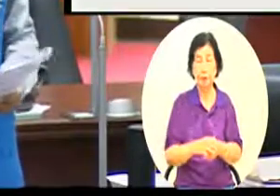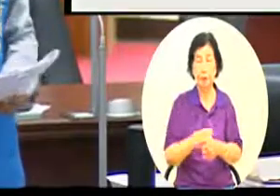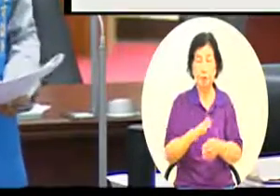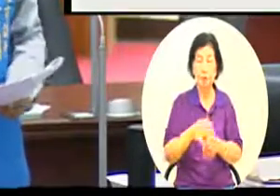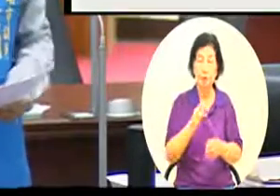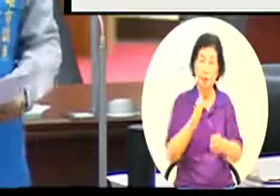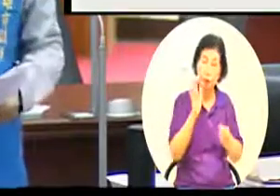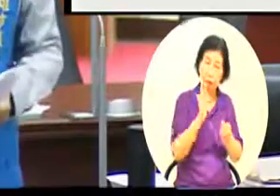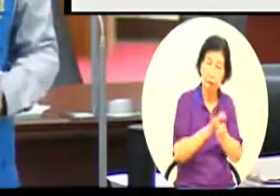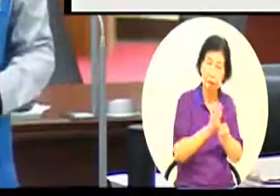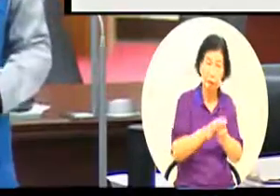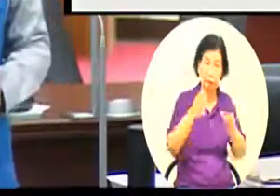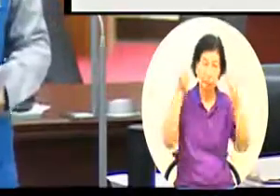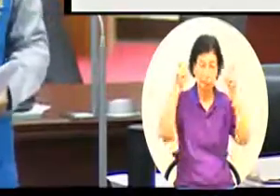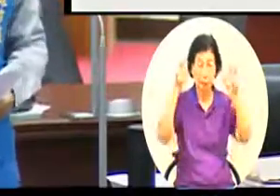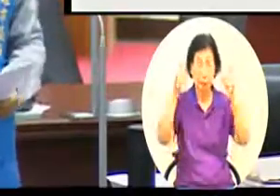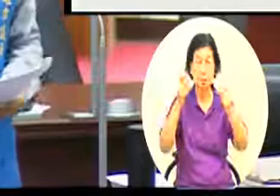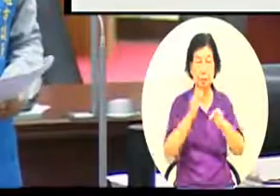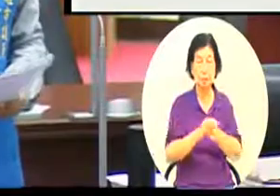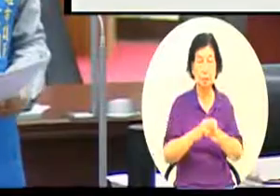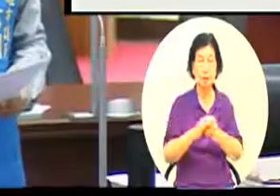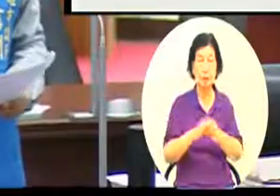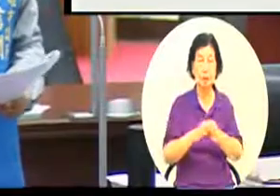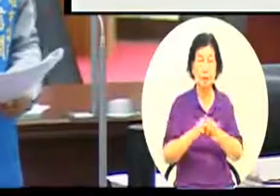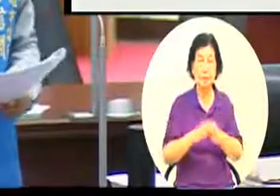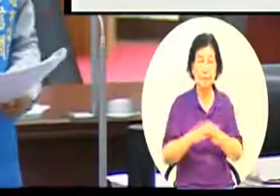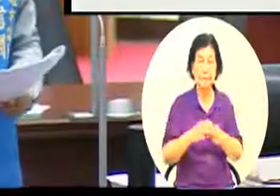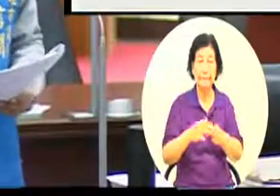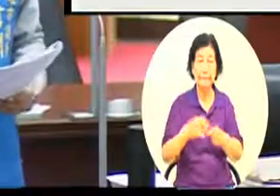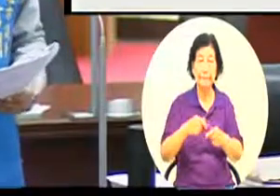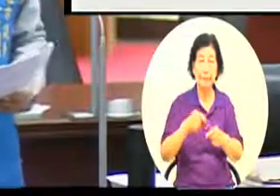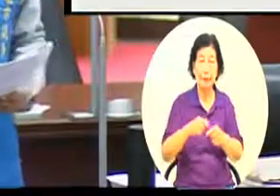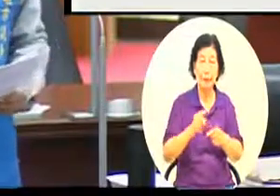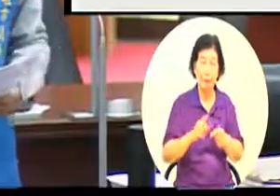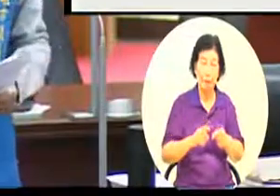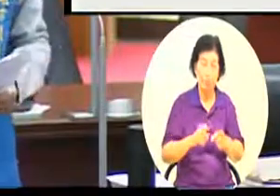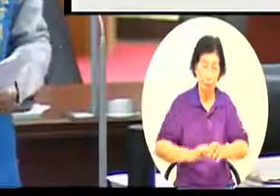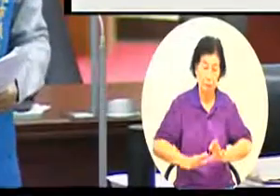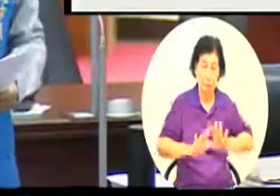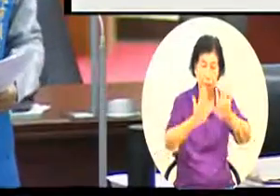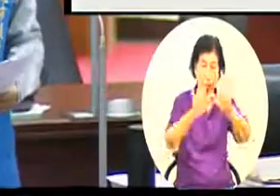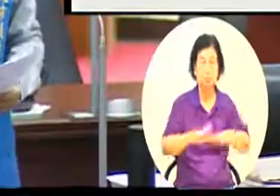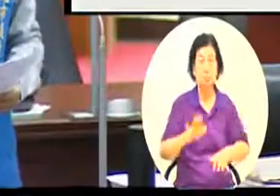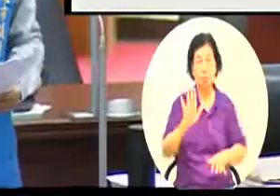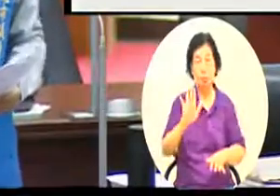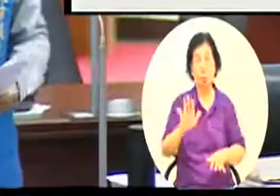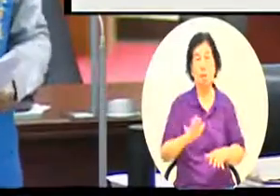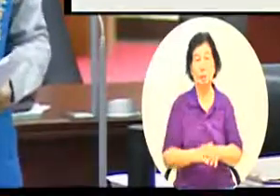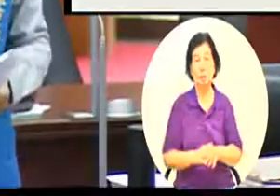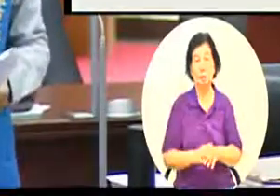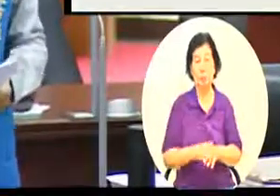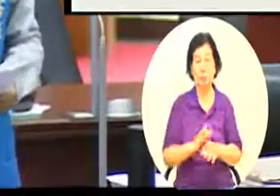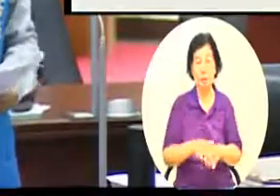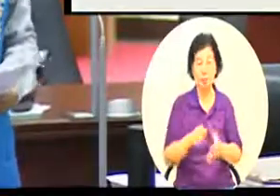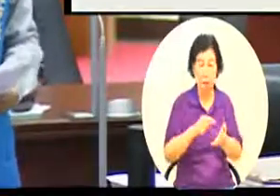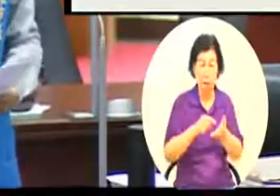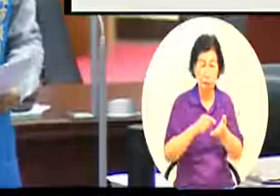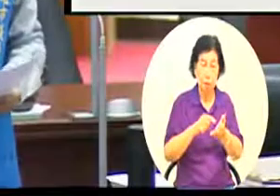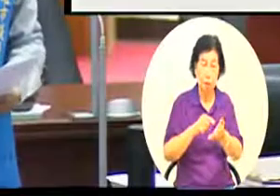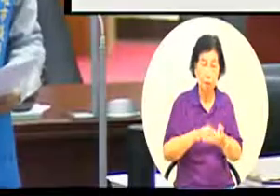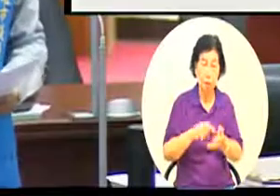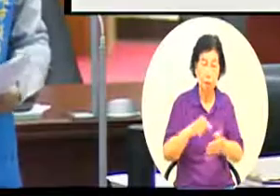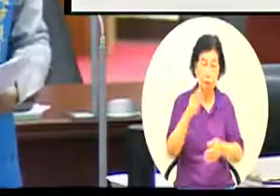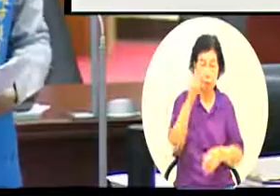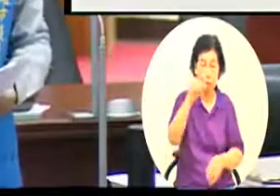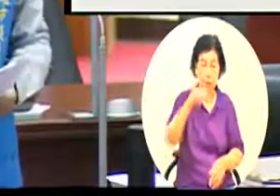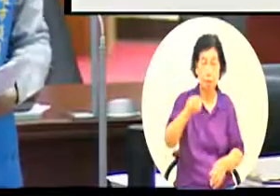雄是怎样的一个龙井呢是不是？请市长先简单的回答一下，这1800亿以你